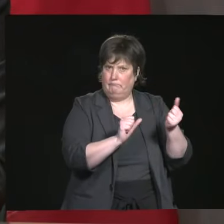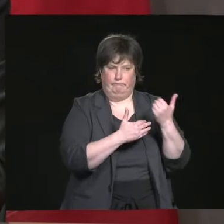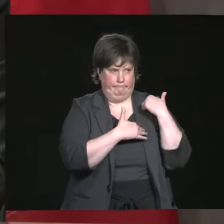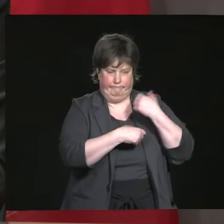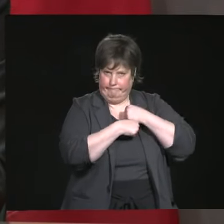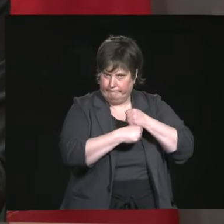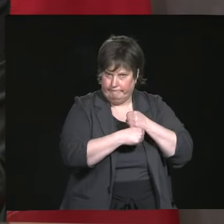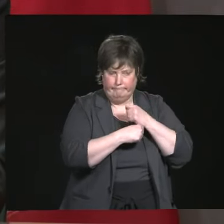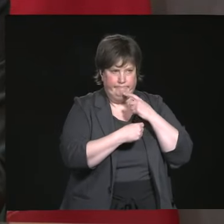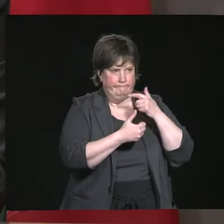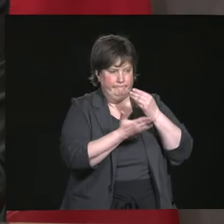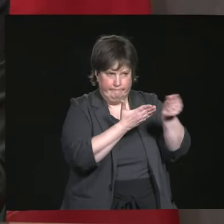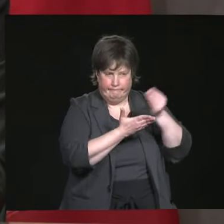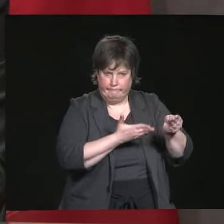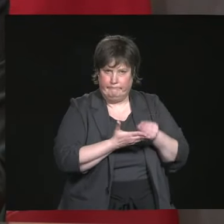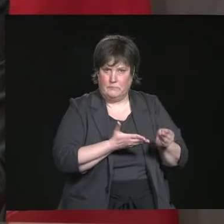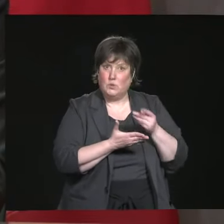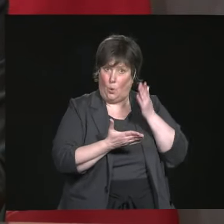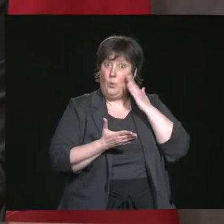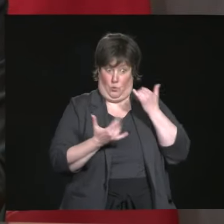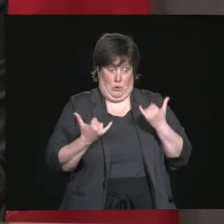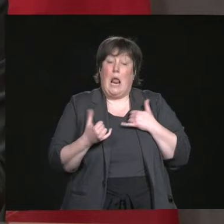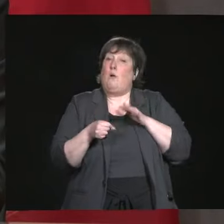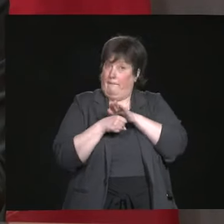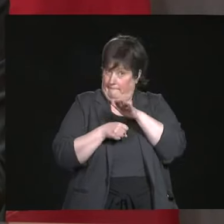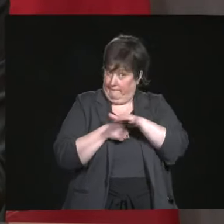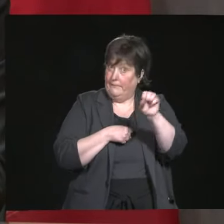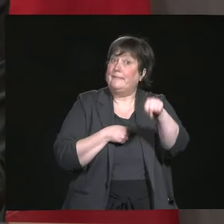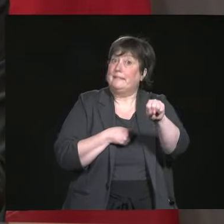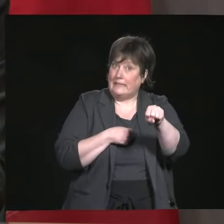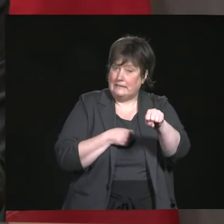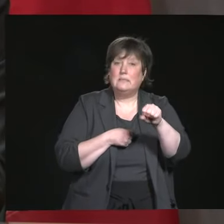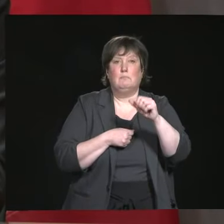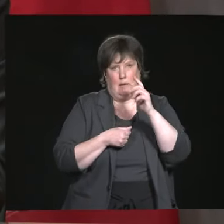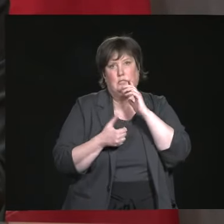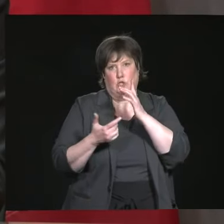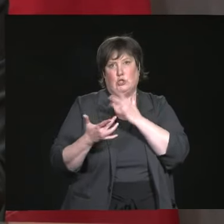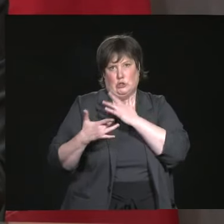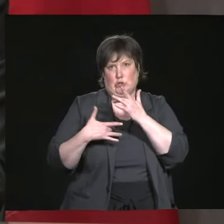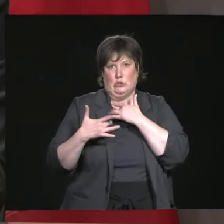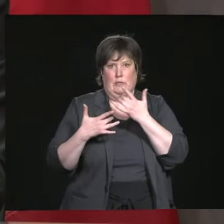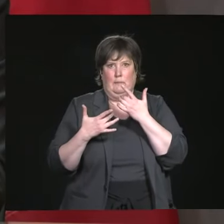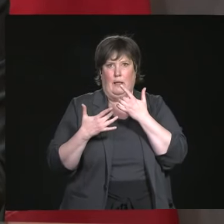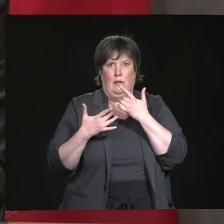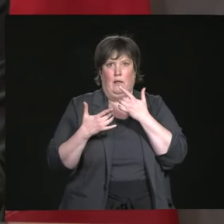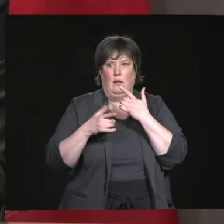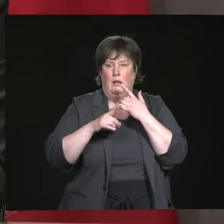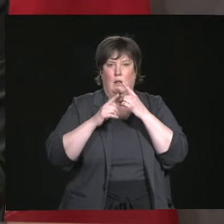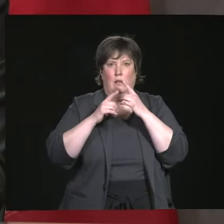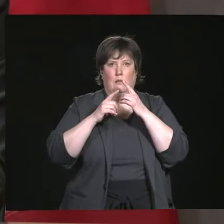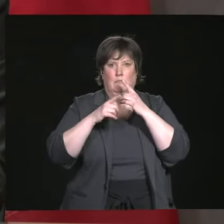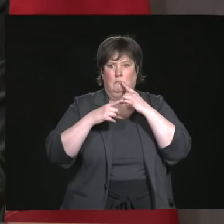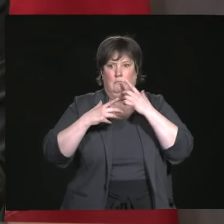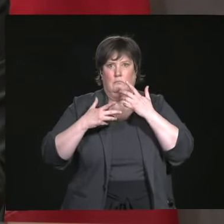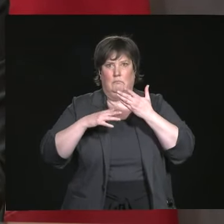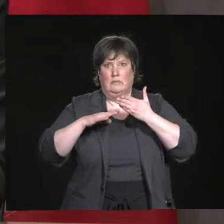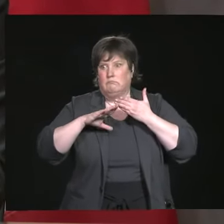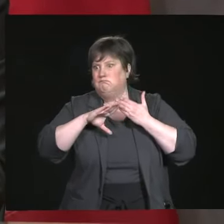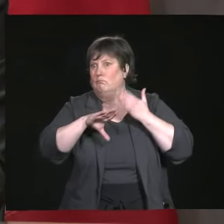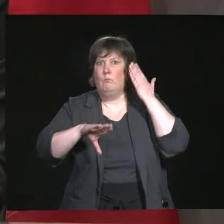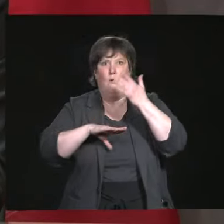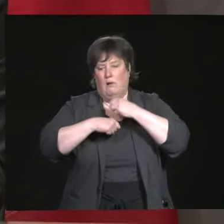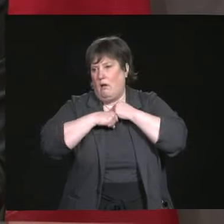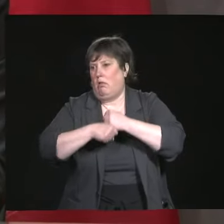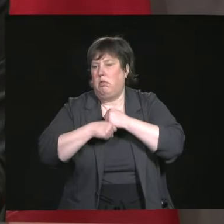d'être surprotégé, de surproduire pour que toute la capacité industrielle du pays soit tournée vers la fourniture de quantité